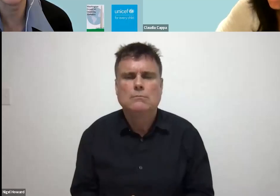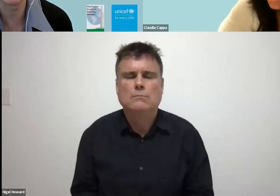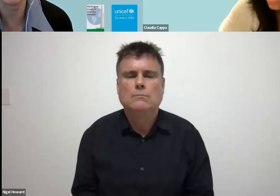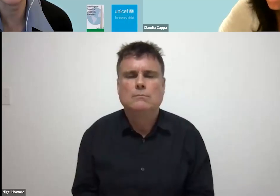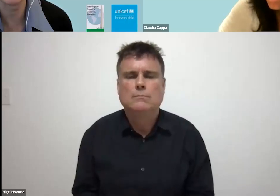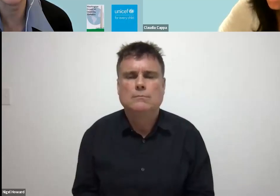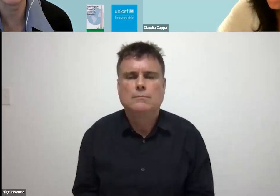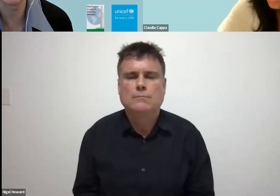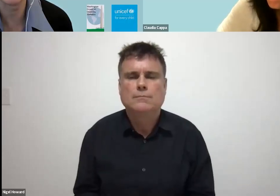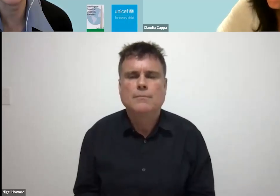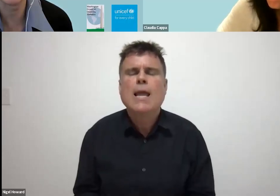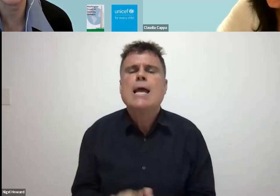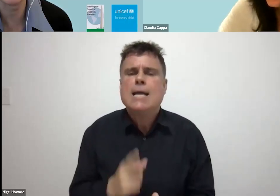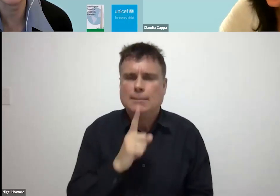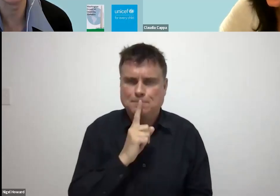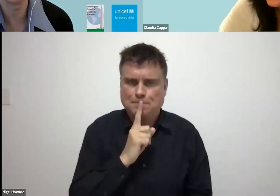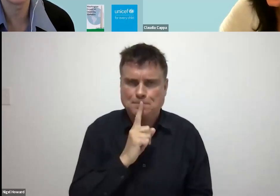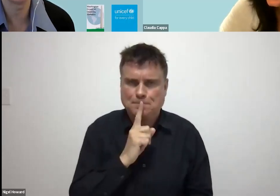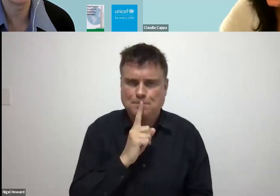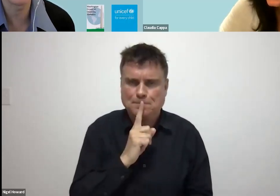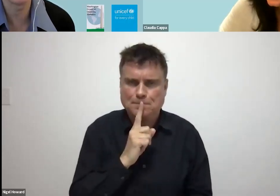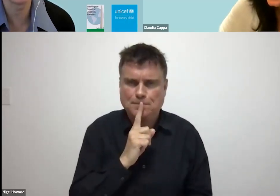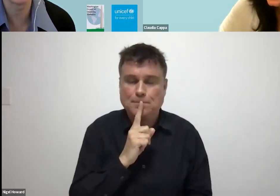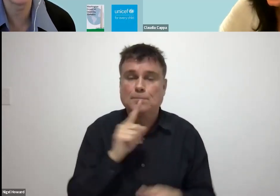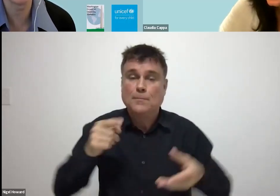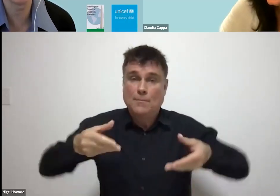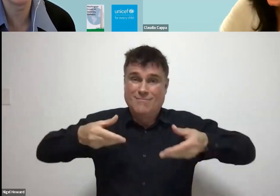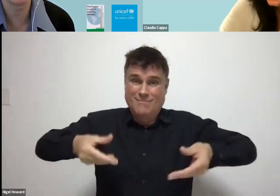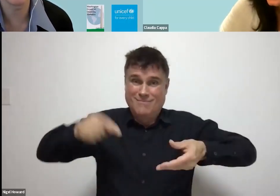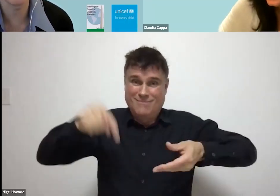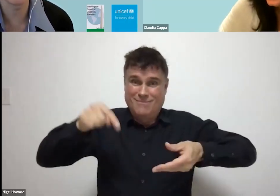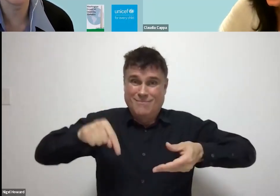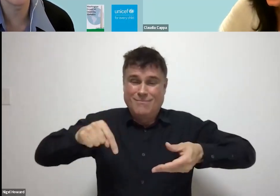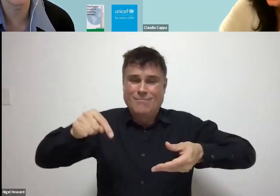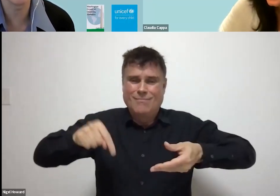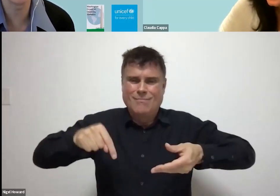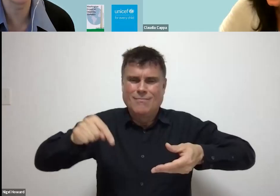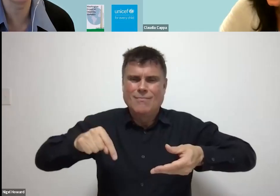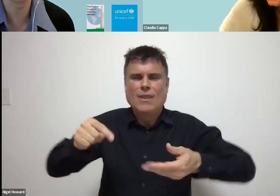ont été utilisés pour les enfants